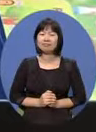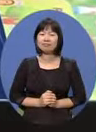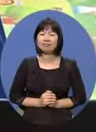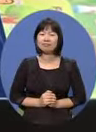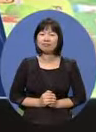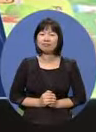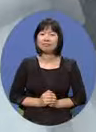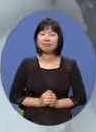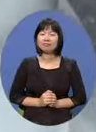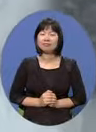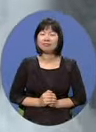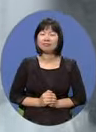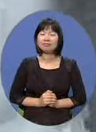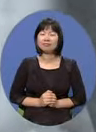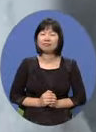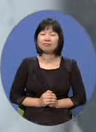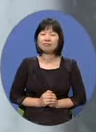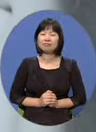그만.